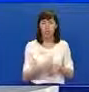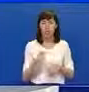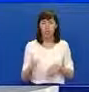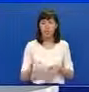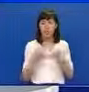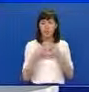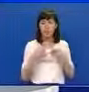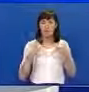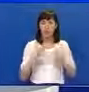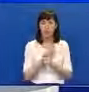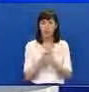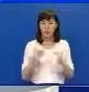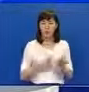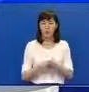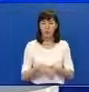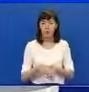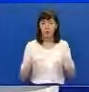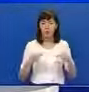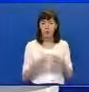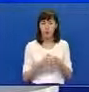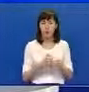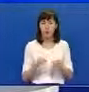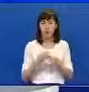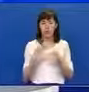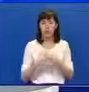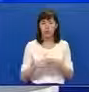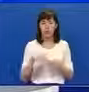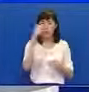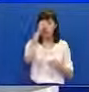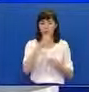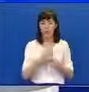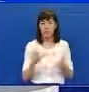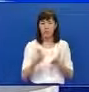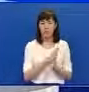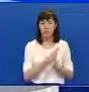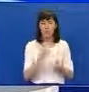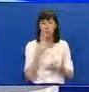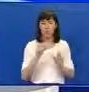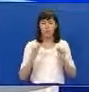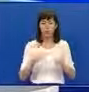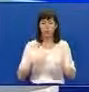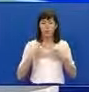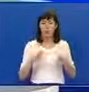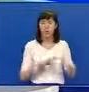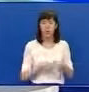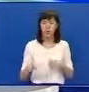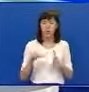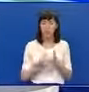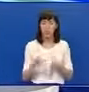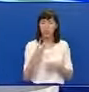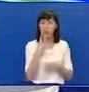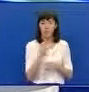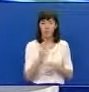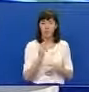теледидар сыйға тартып, толық арналар топтамасын 12 ай тегін тамашалауға мүмкіндік берді. Салтанатты шараға қатысып қайтқан тілші